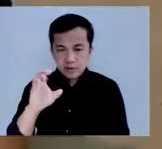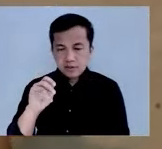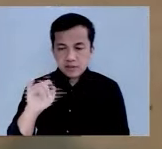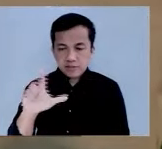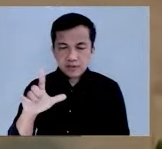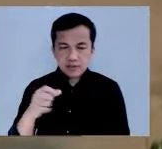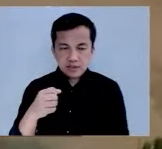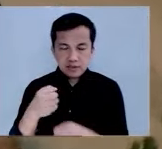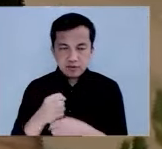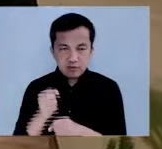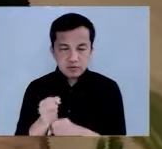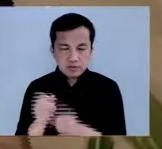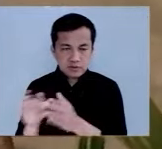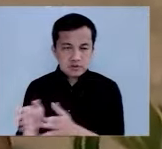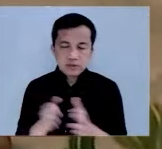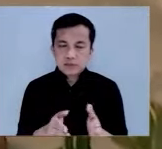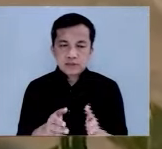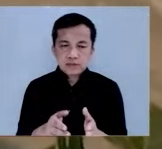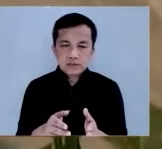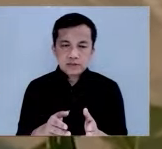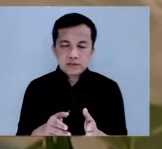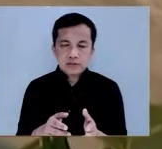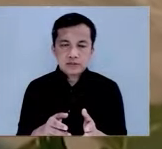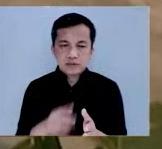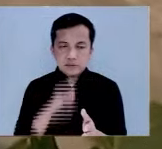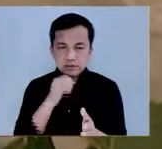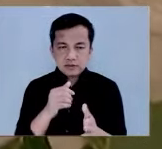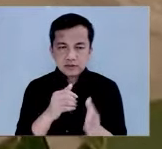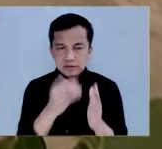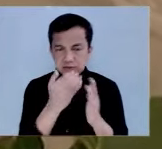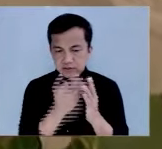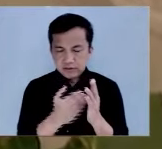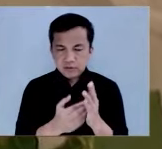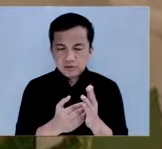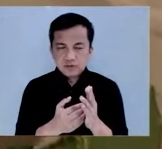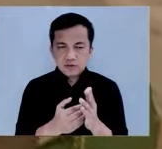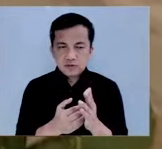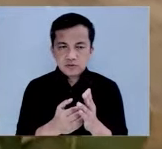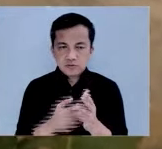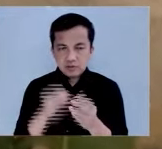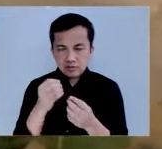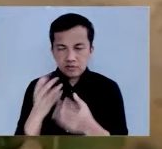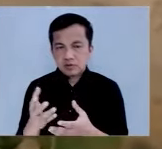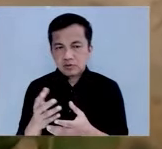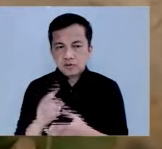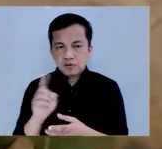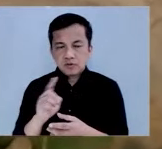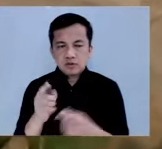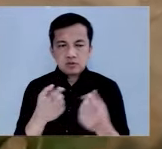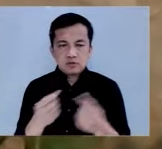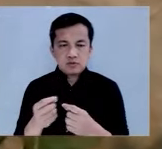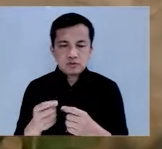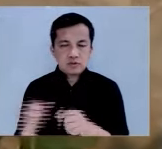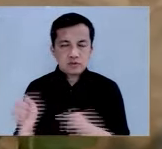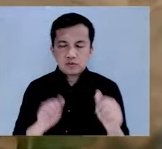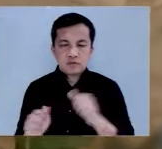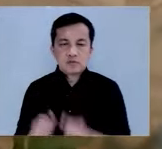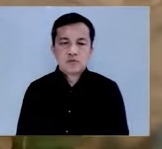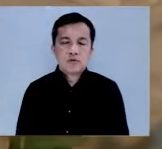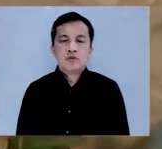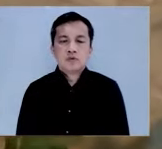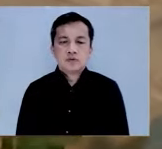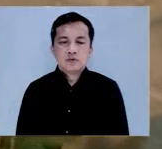hakbang hindi niya ah i-speak idinetalye sa pahayag na ito kung ano ang gagawin nilang aksyon Ah pero